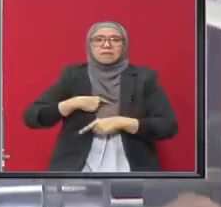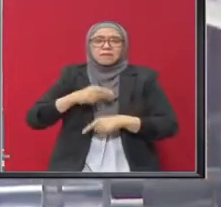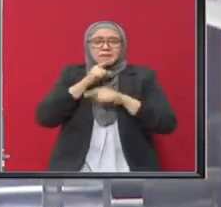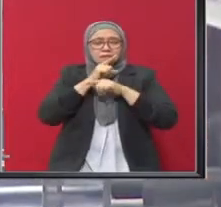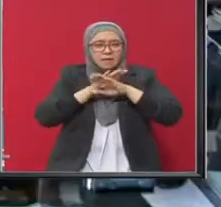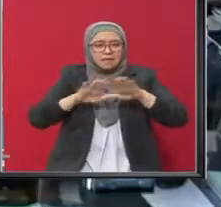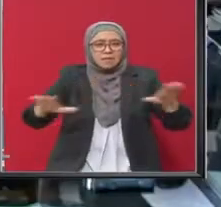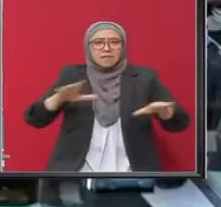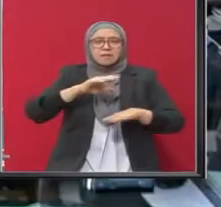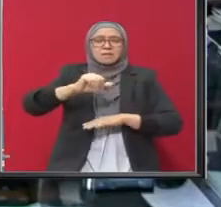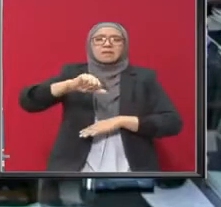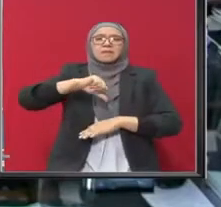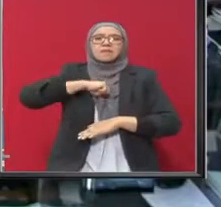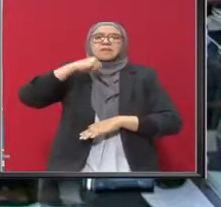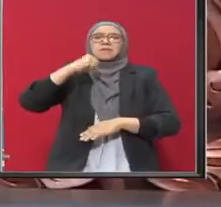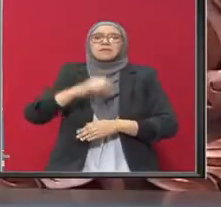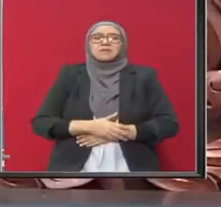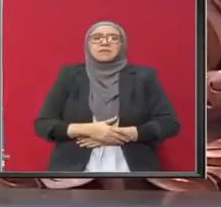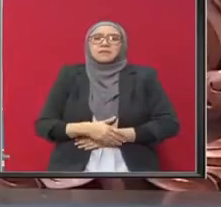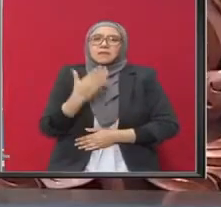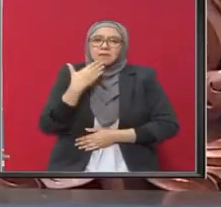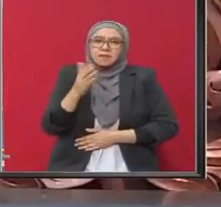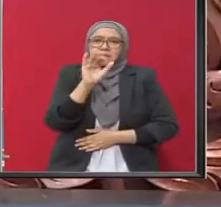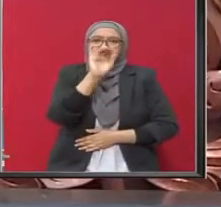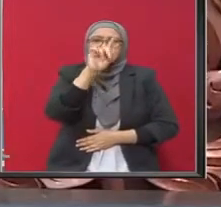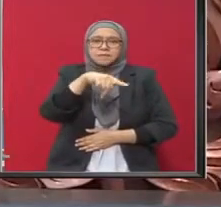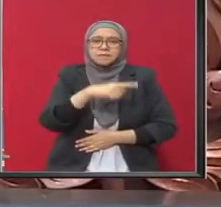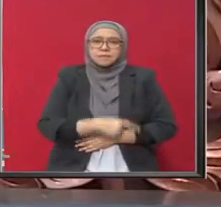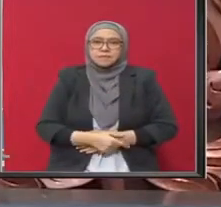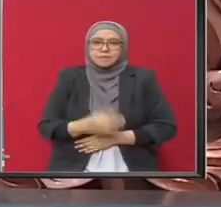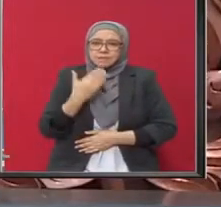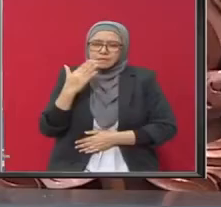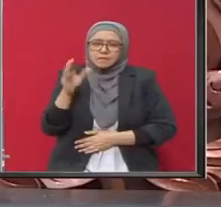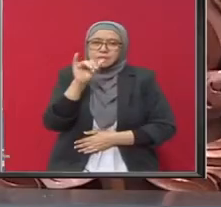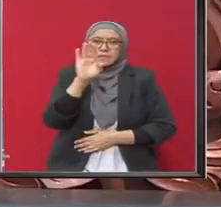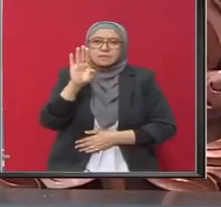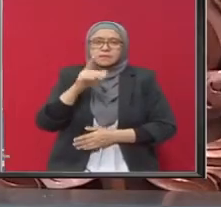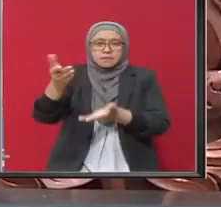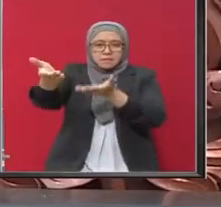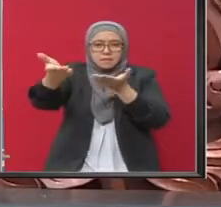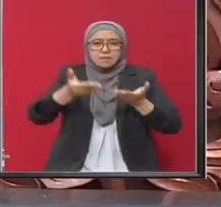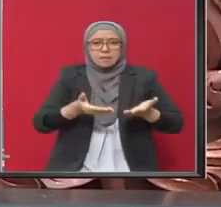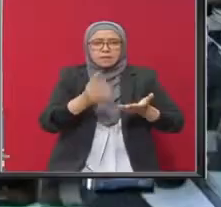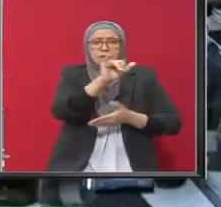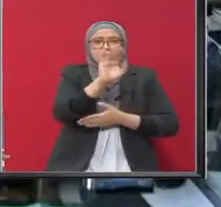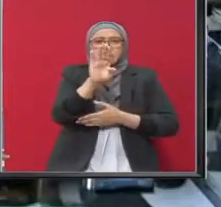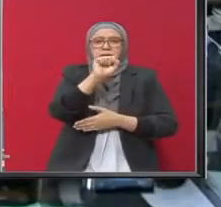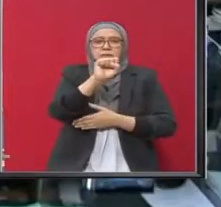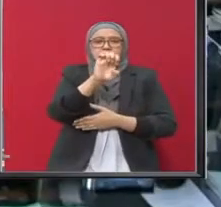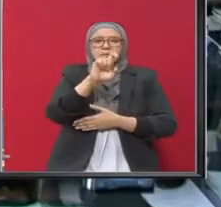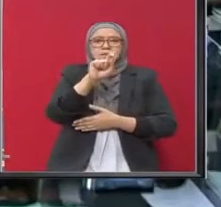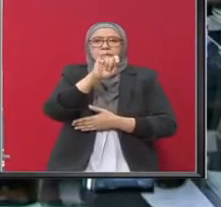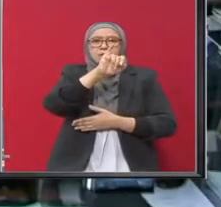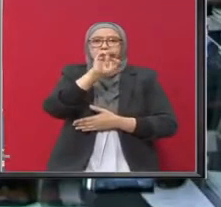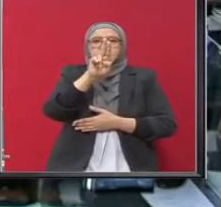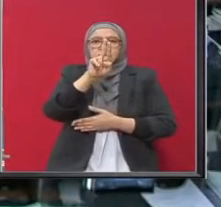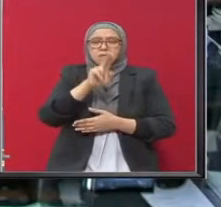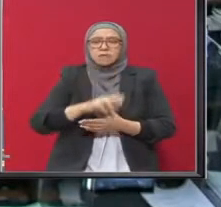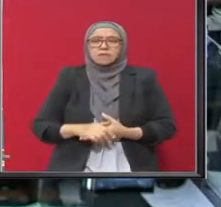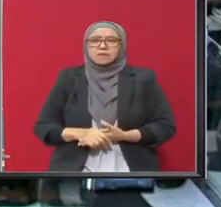Alhamdulillah petua. Terima kasih Yang Berhormat. Seterusnya saya ingin persilakan Yang Berhormat Setiu. Silakan.